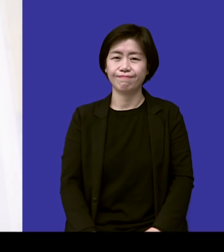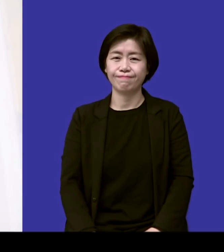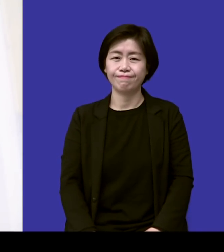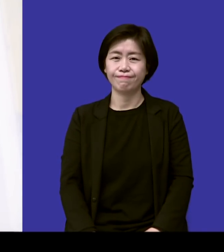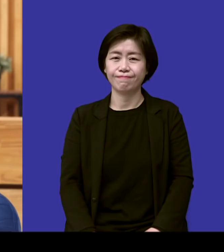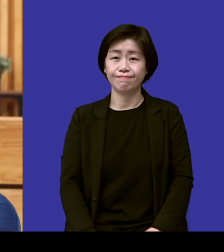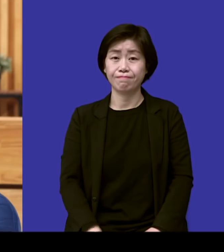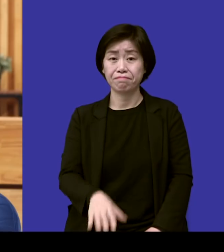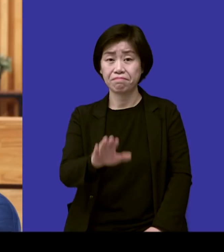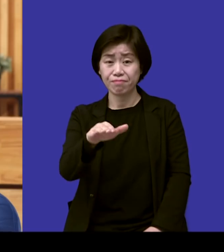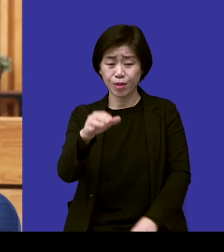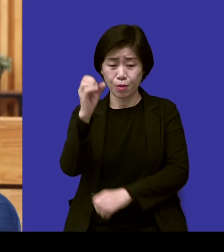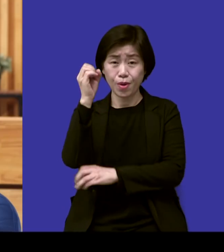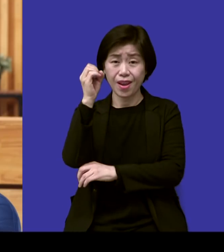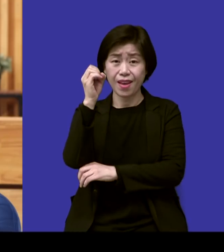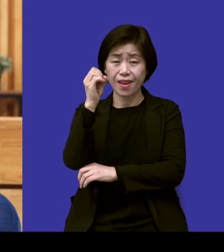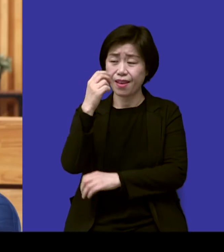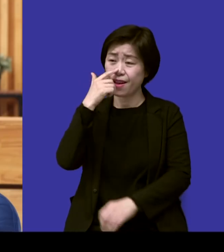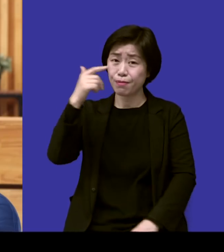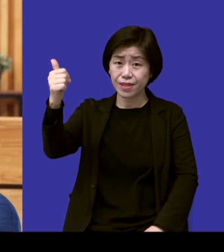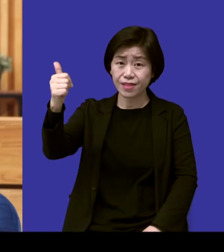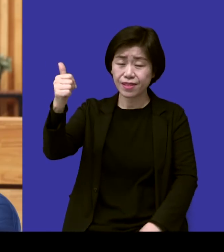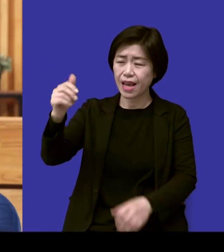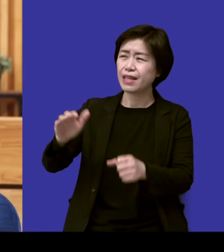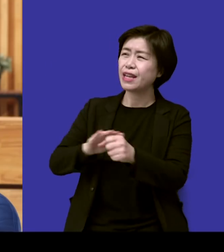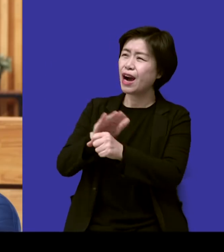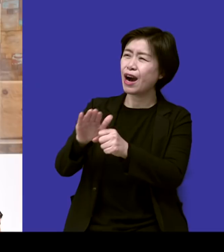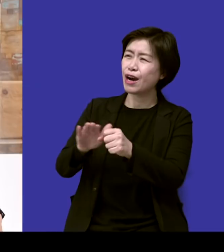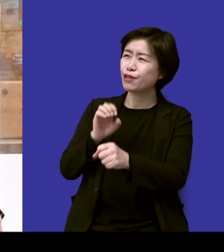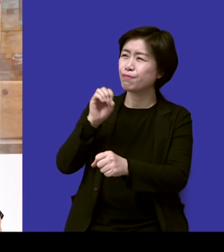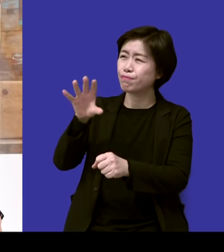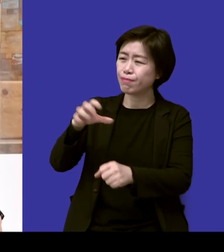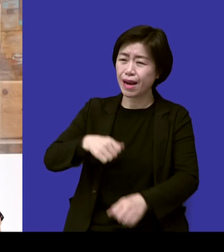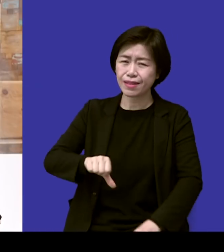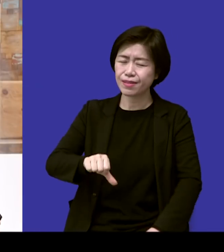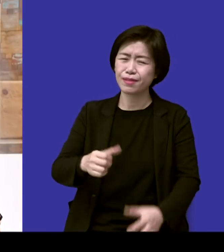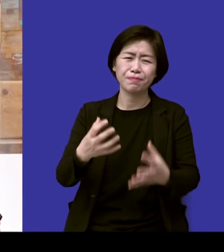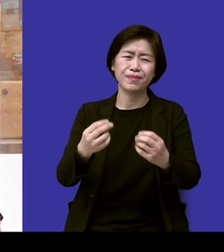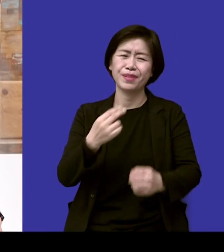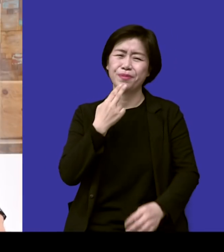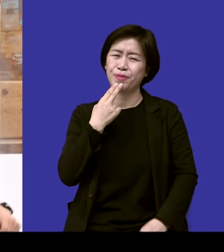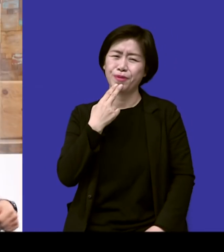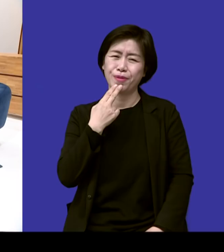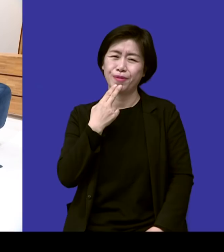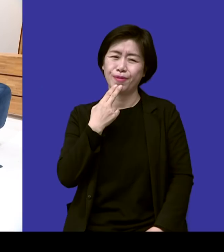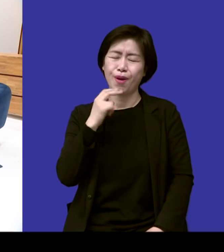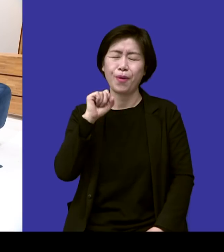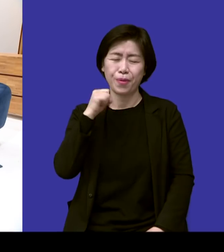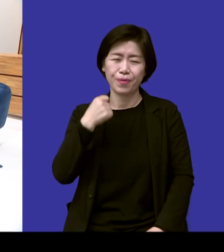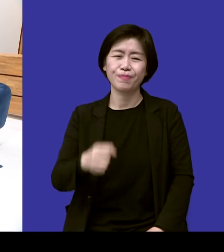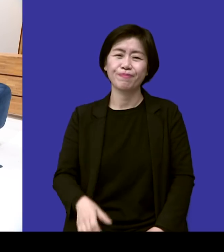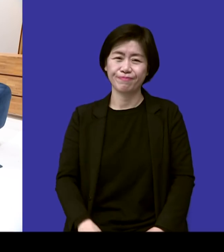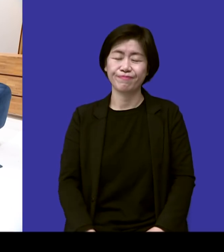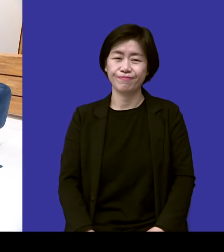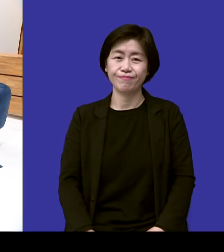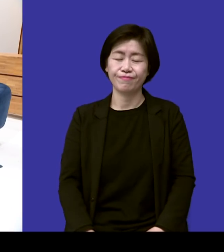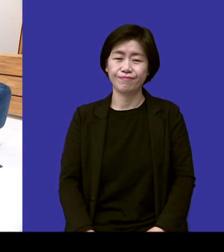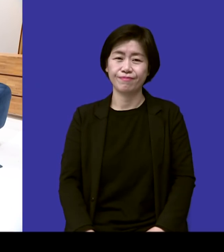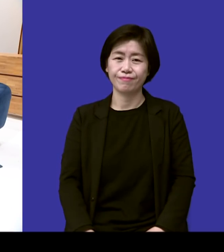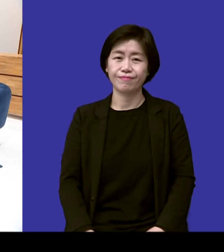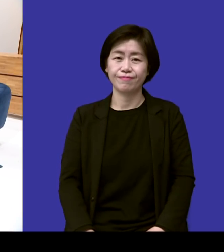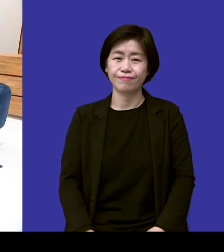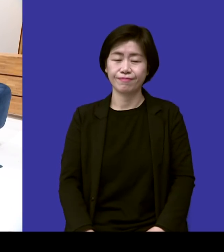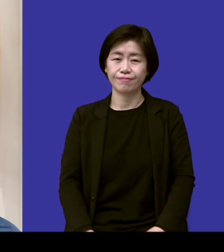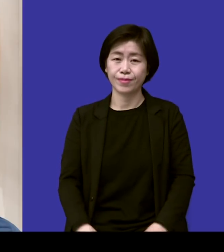원래 아버지에게 사랑한다는 얘기 자주 하는 아들들 없어요. 네. 근데 쉽지 않죠. 예. 그 순간이 마지막이었을 거라고 생각을 못 한 거죠.